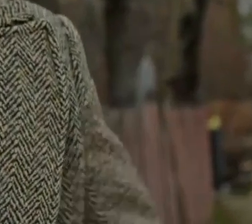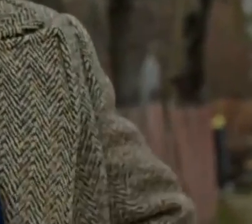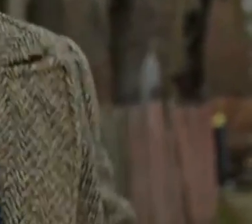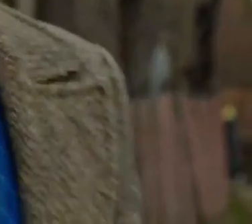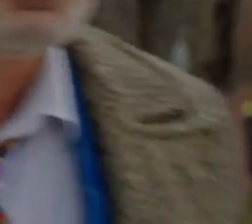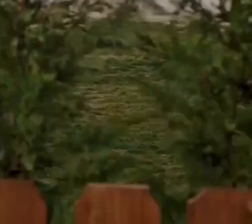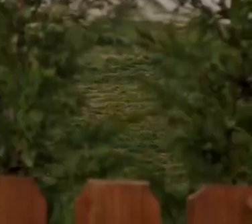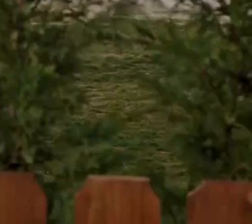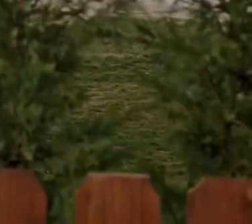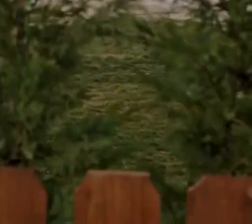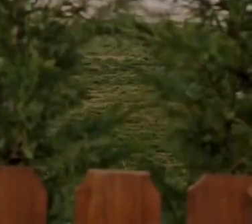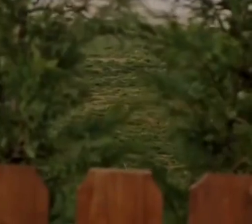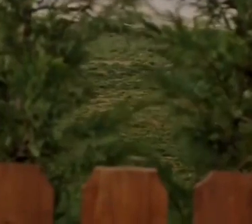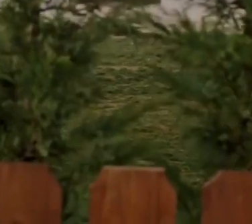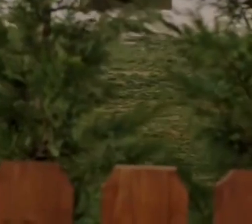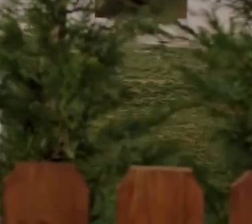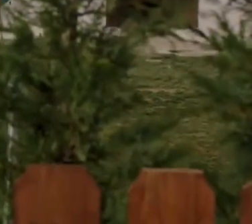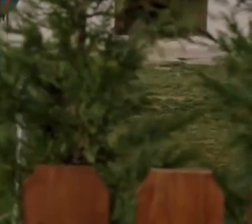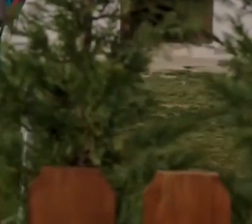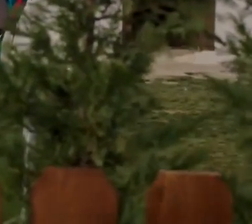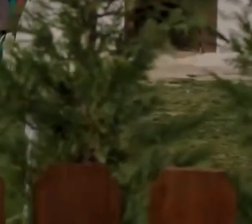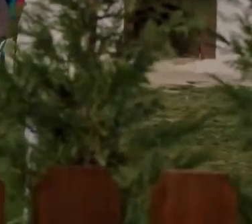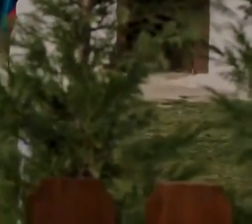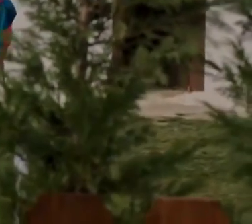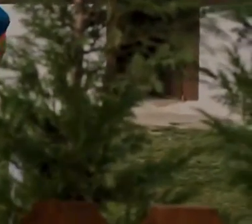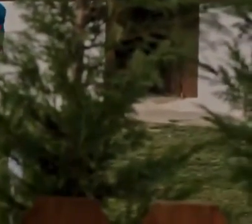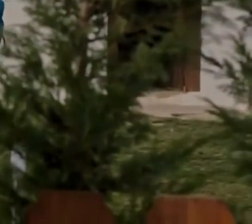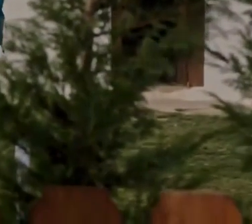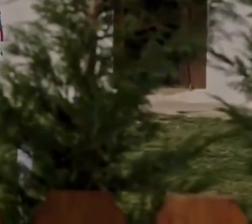bahçesinde fotoğraf çeken adamla sarı saçlı kadını izliyor.